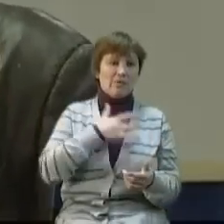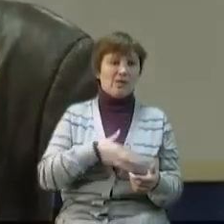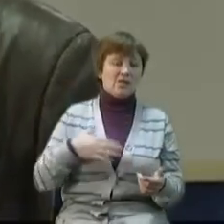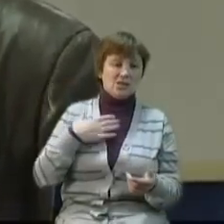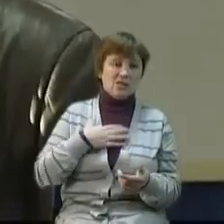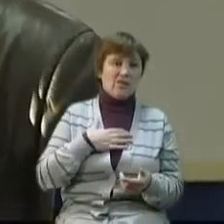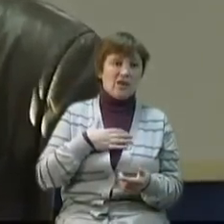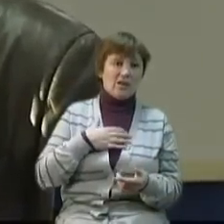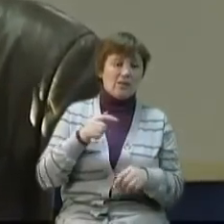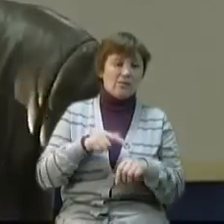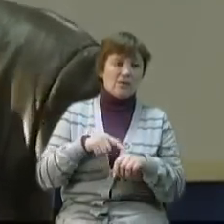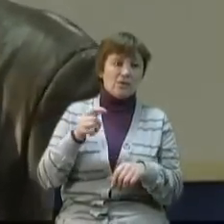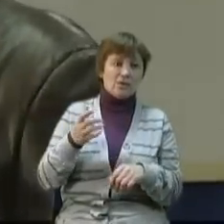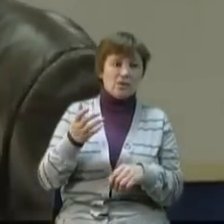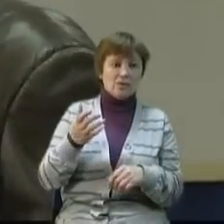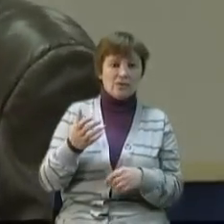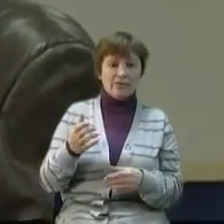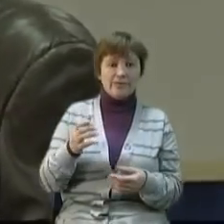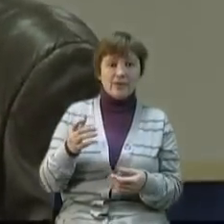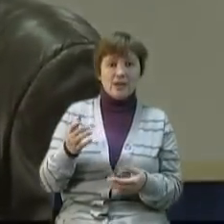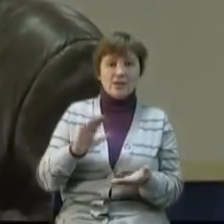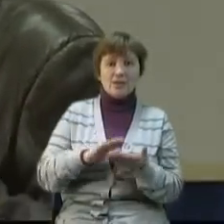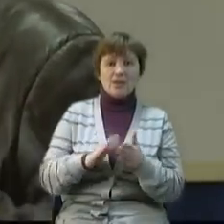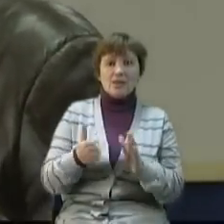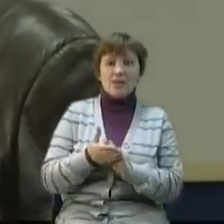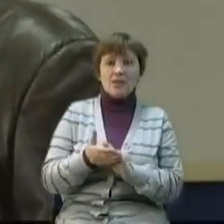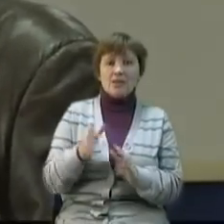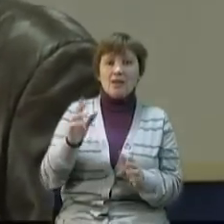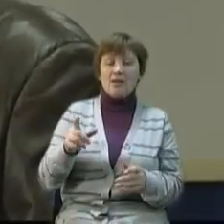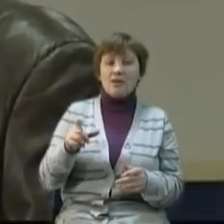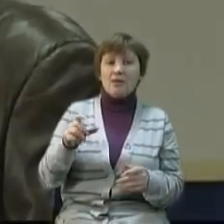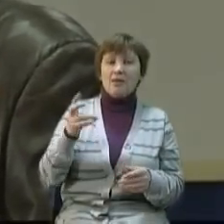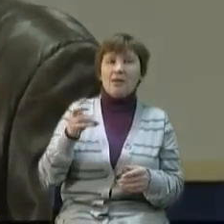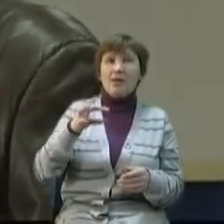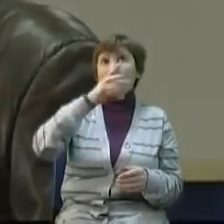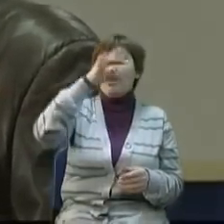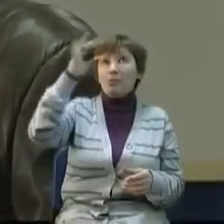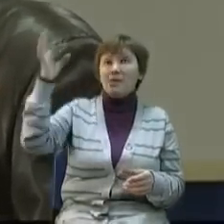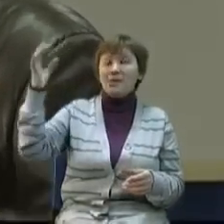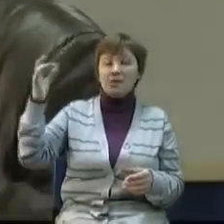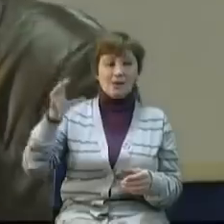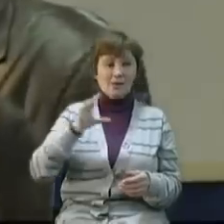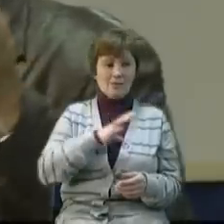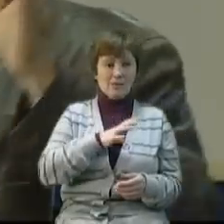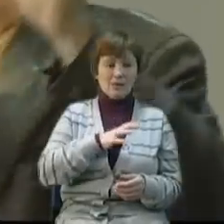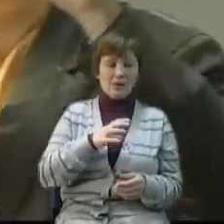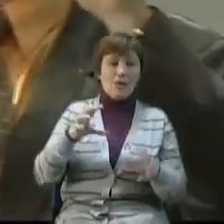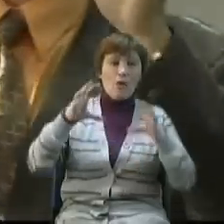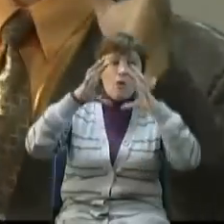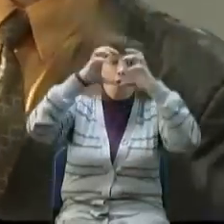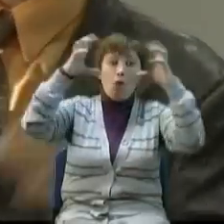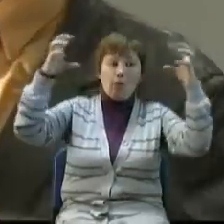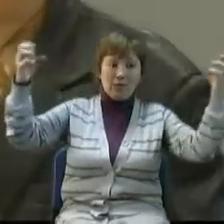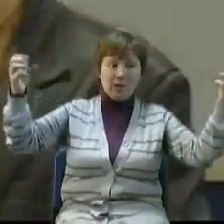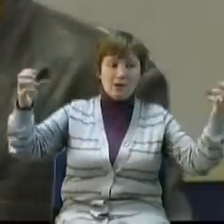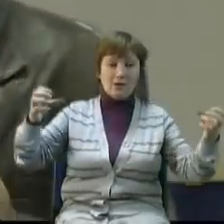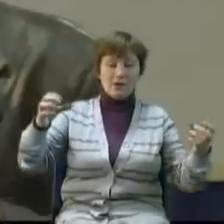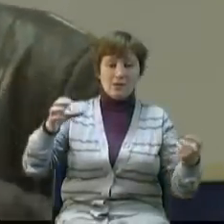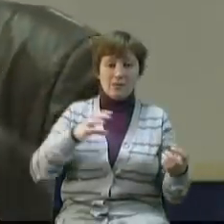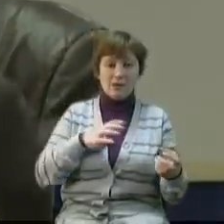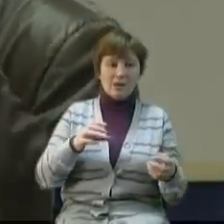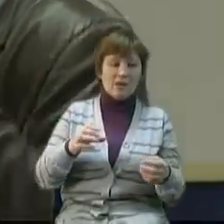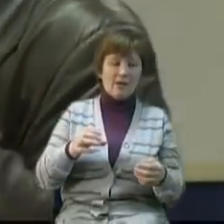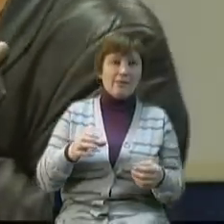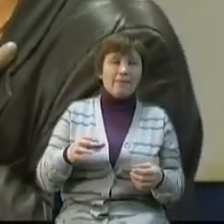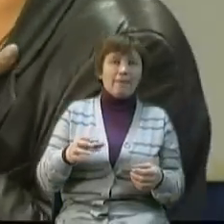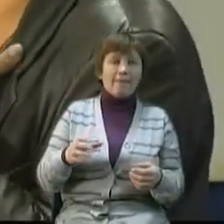пережил, состояние, которое было на небесах, которое люди переживают на небесах. Вот это облако, которое приходило в храм Соломона,